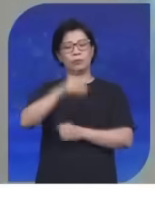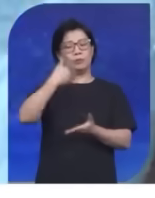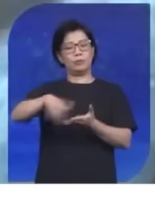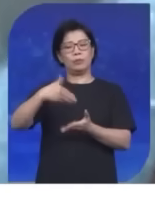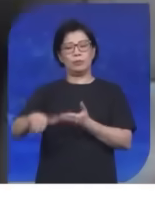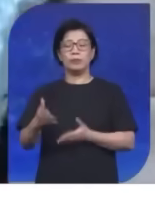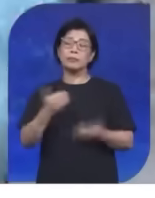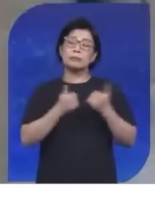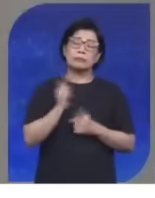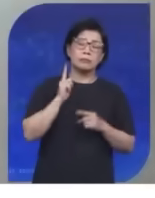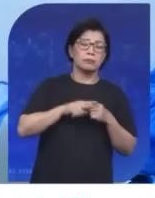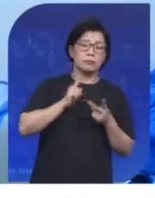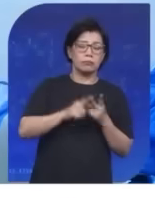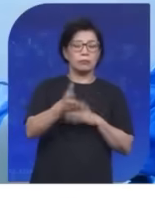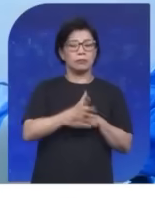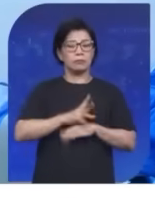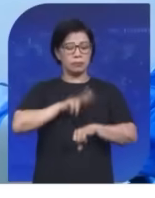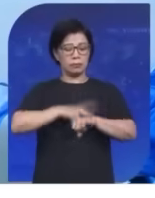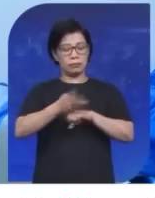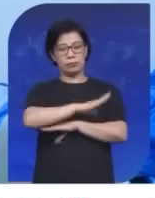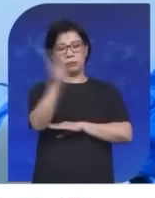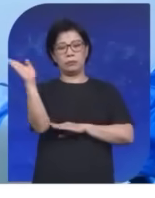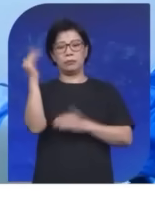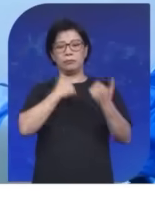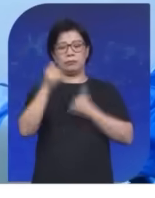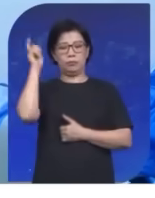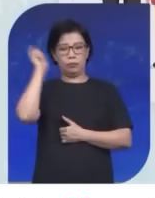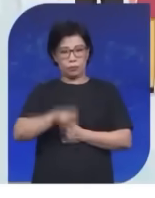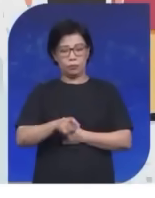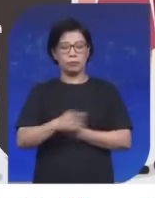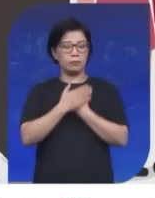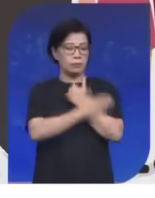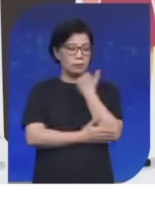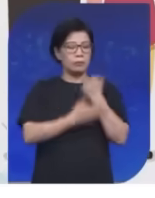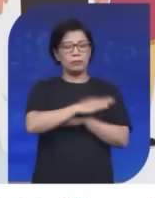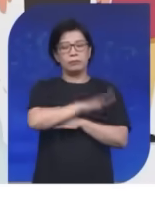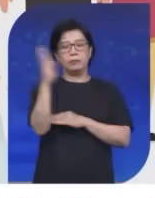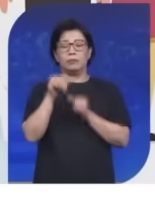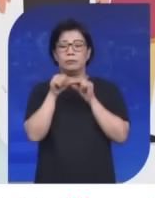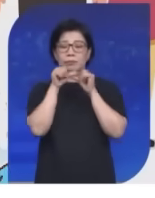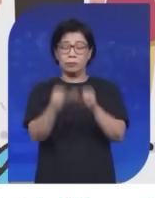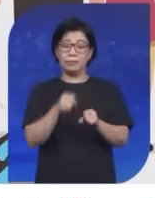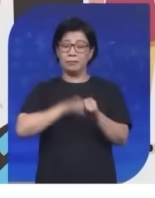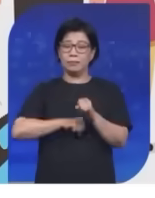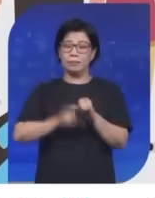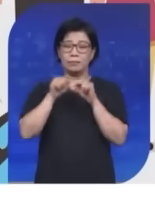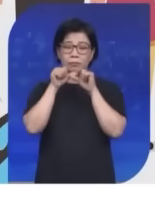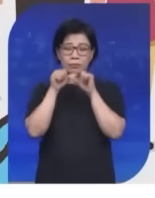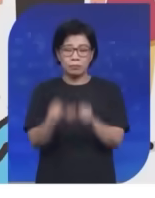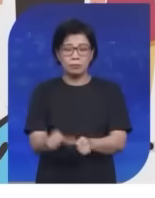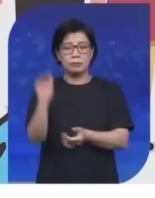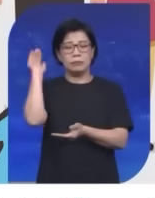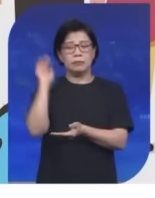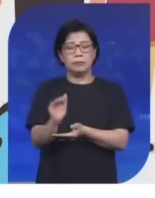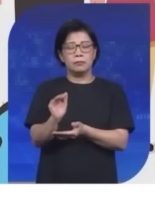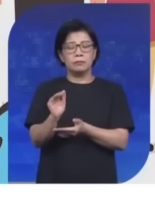Điều này ảnh hưởng trực tiếp đến khả năng phát triển kinh tế và duy trì tốc độ tăng trưởng của đất nước. Sự giảm tỷ lệ sinh dẫn đến cơ cấu dân số thay đổi,